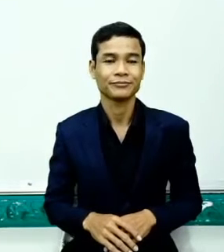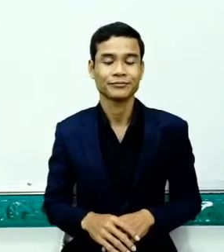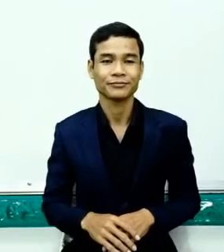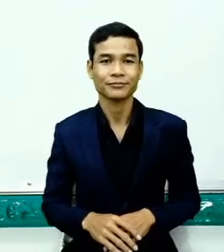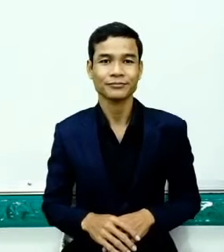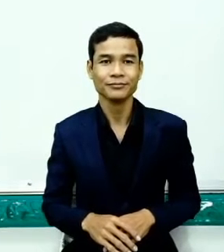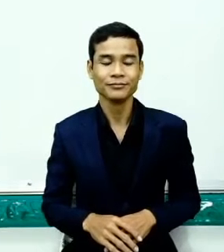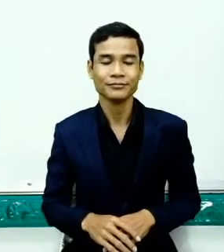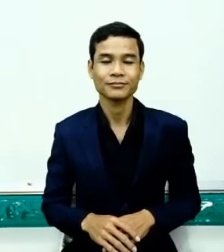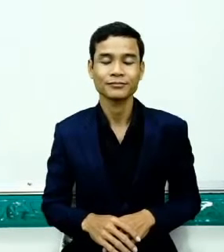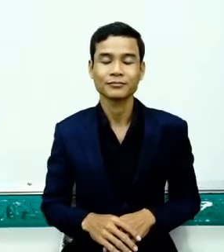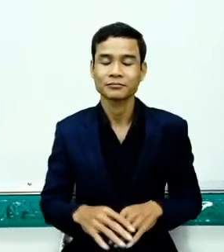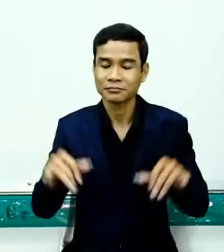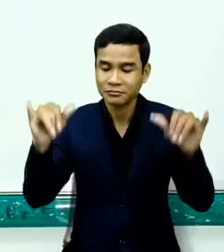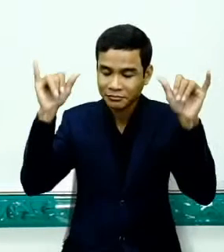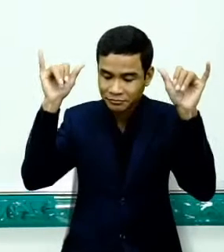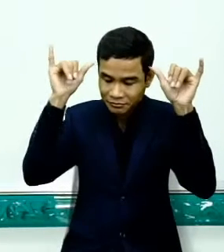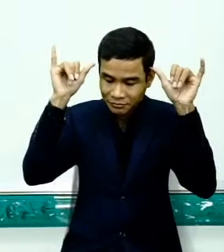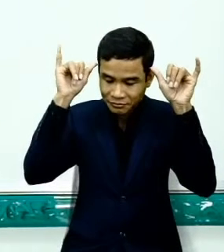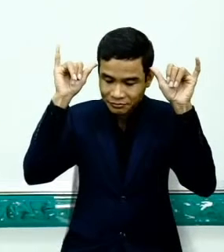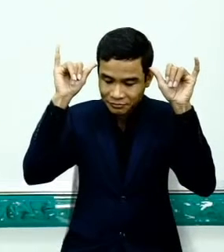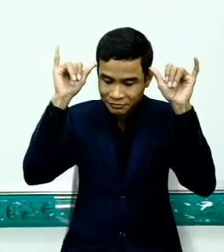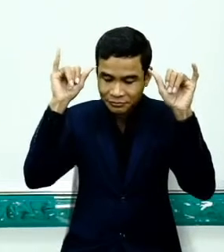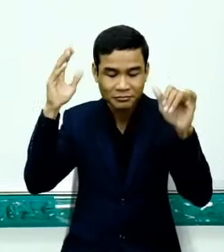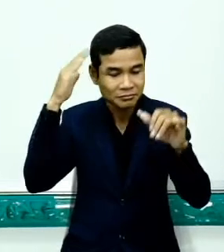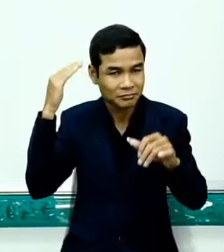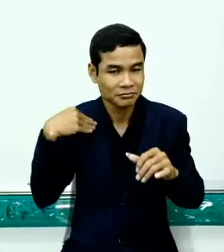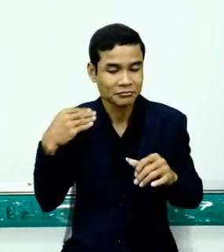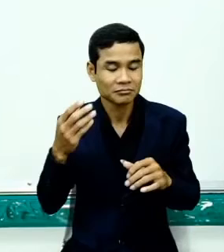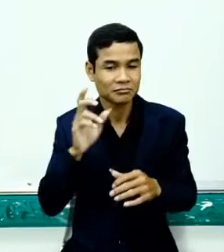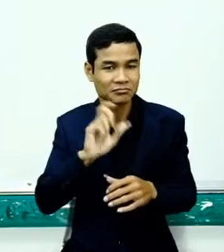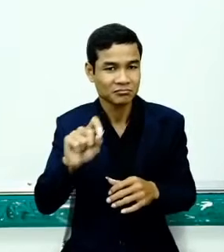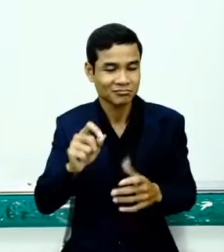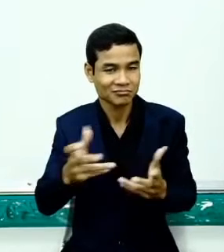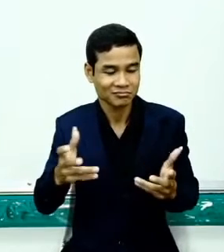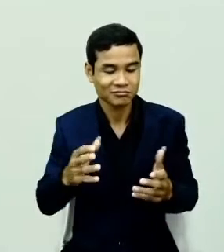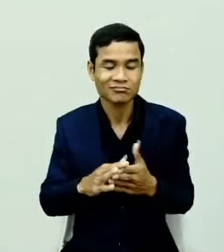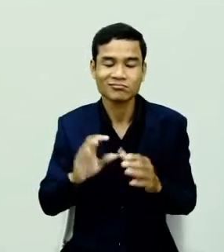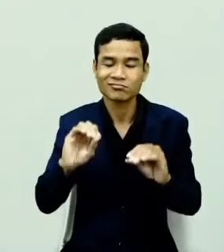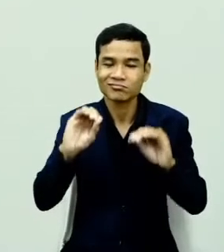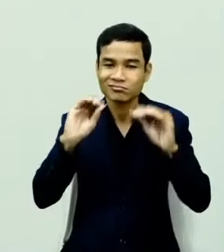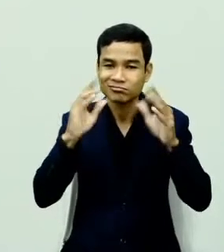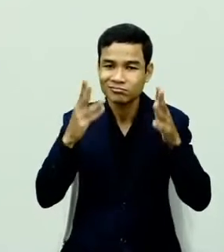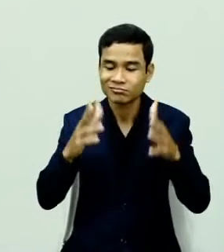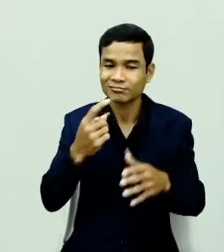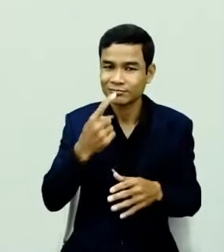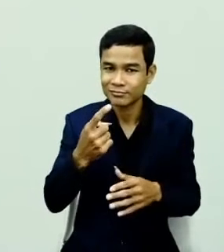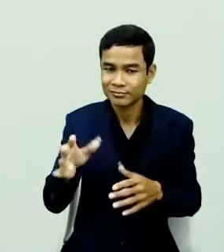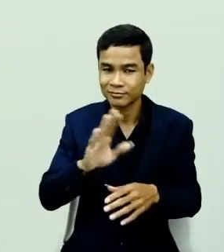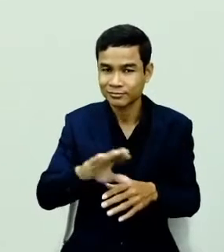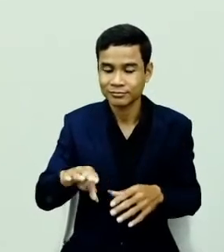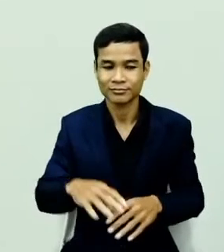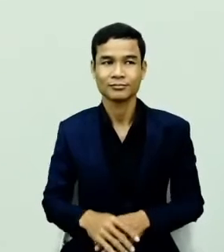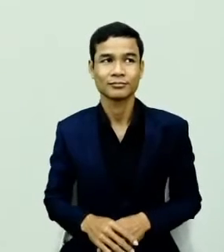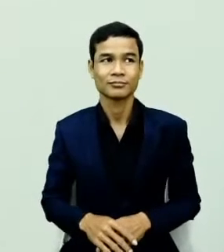ចាកោញីសរសេរដើមនៃខ្លះទៅកូនអ្នកគ្រូបានរៀបរាប់ប្រាប់អ្នកគ្រូប្រាប់កូនកូនអំបញ្ញមិញ